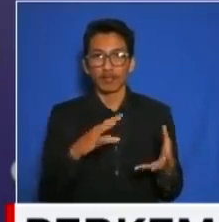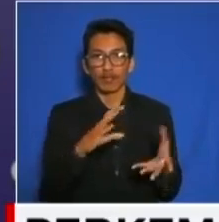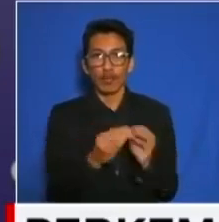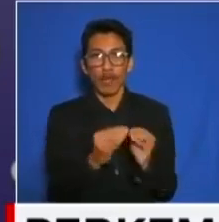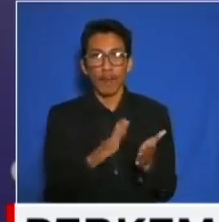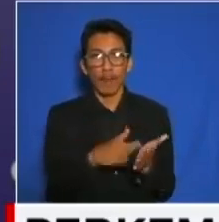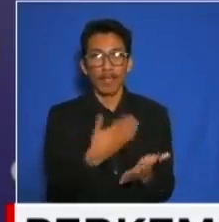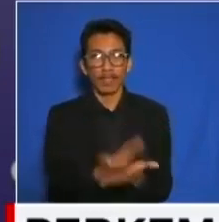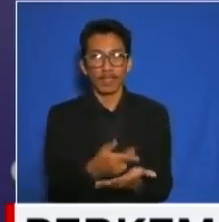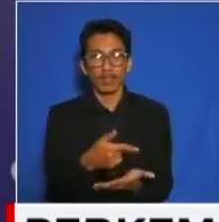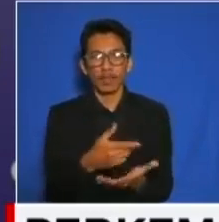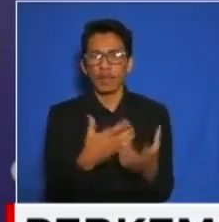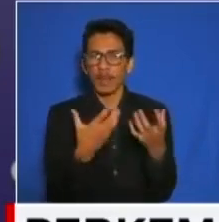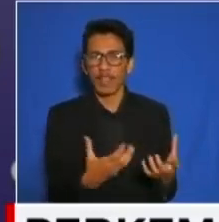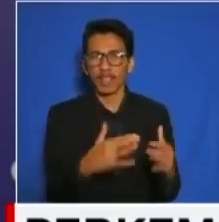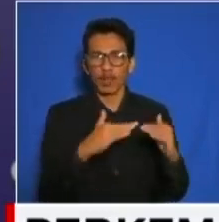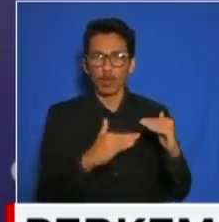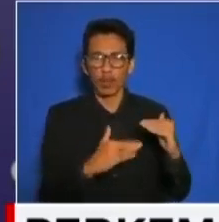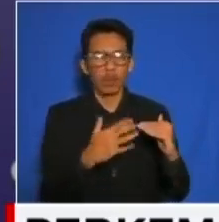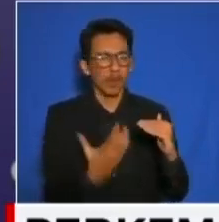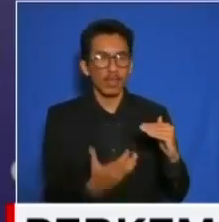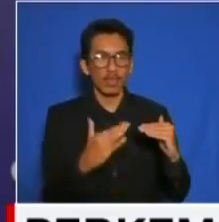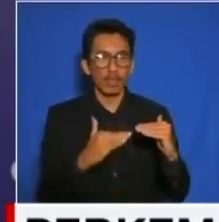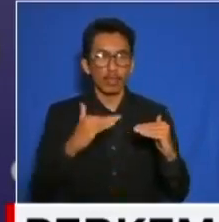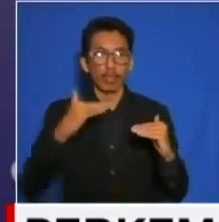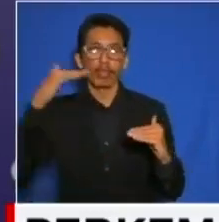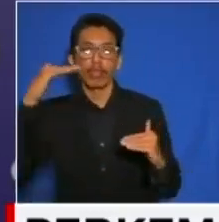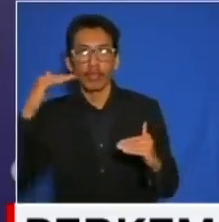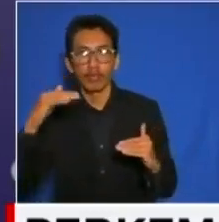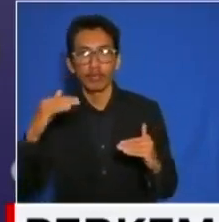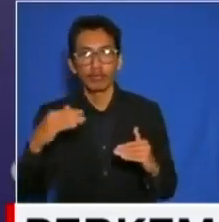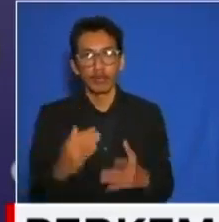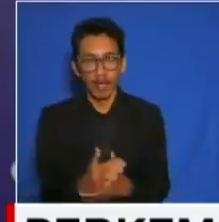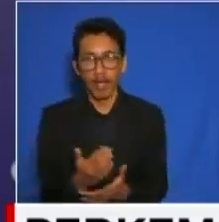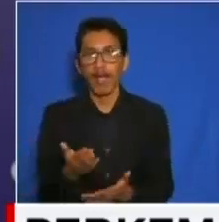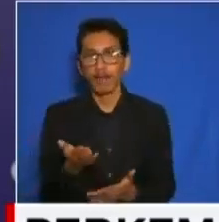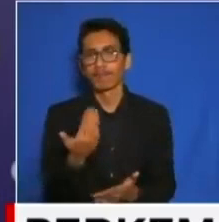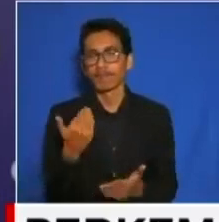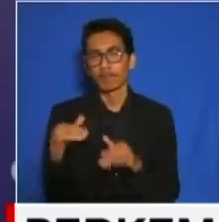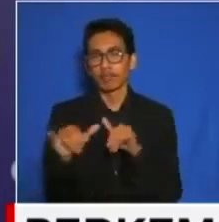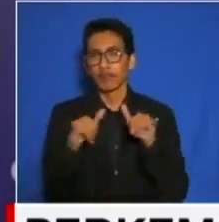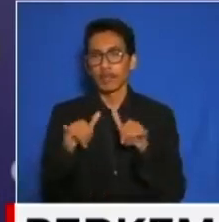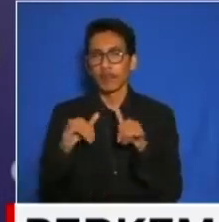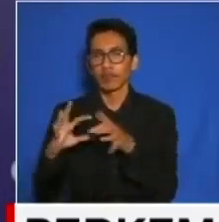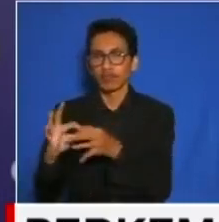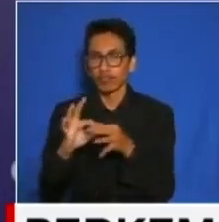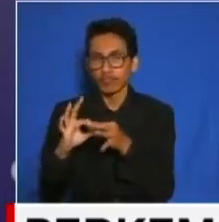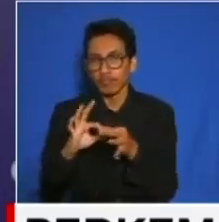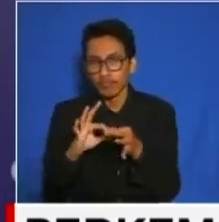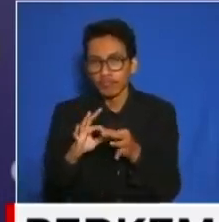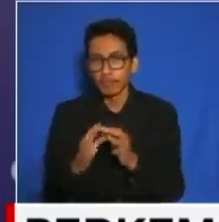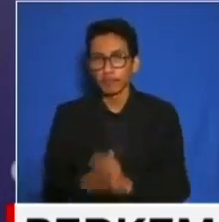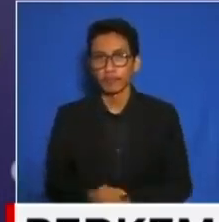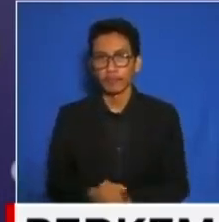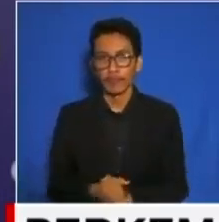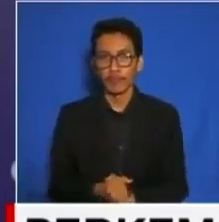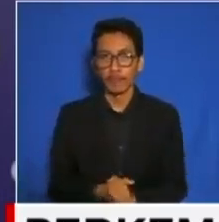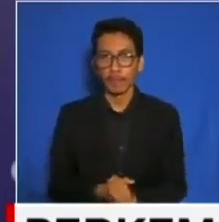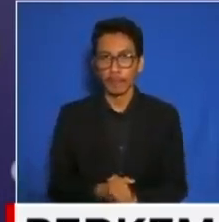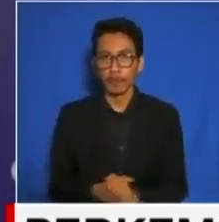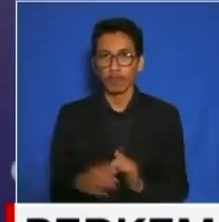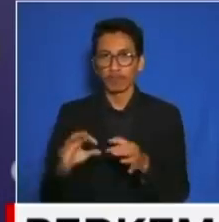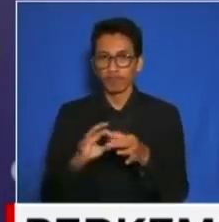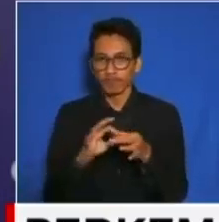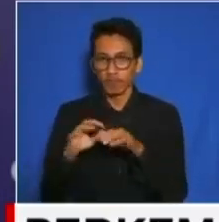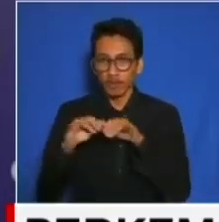kematian. Oleh karena itu, mari komitmen kita sama-sama kita bangun dan kita selalu segarkan.